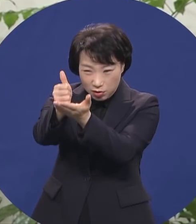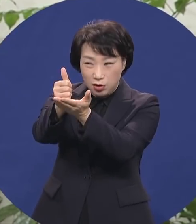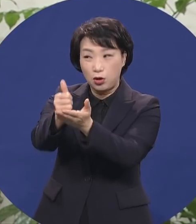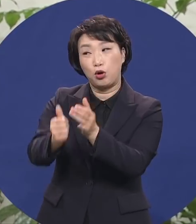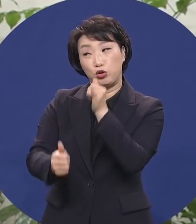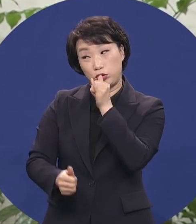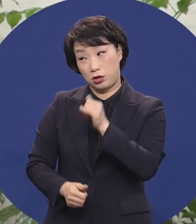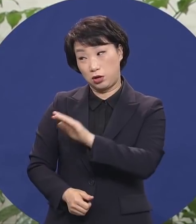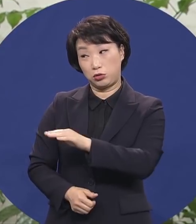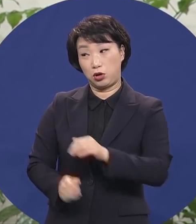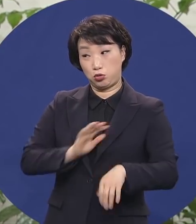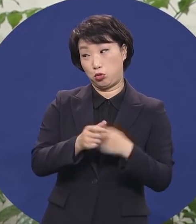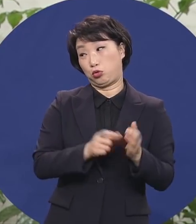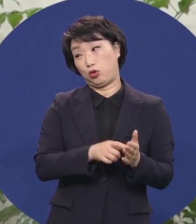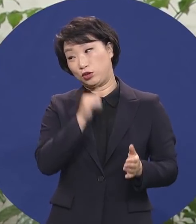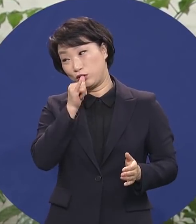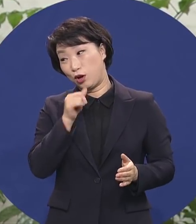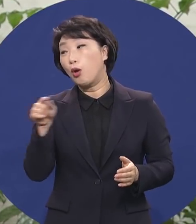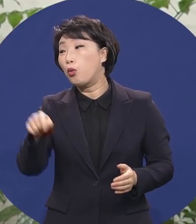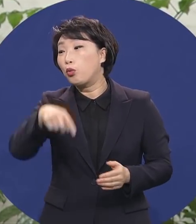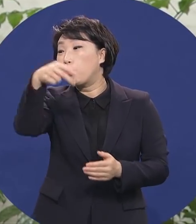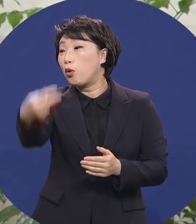하지 않았느냐 성경에?